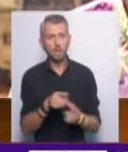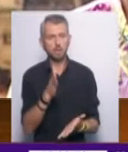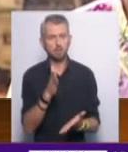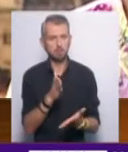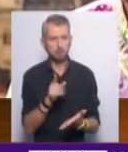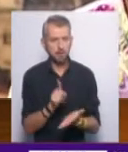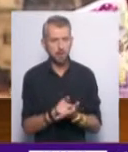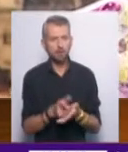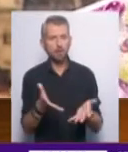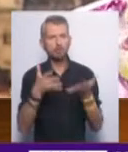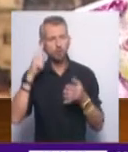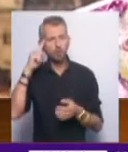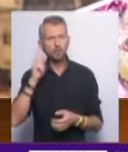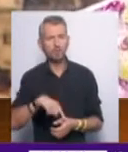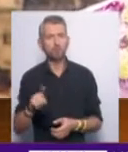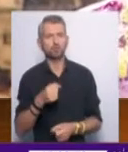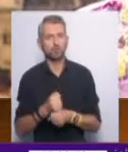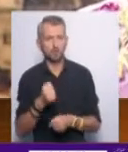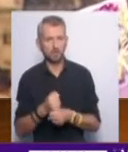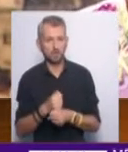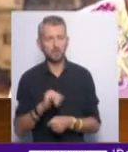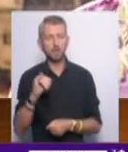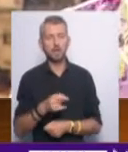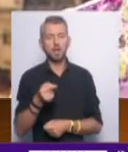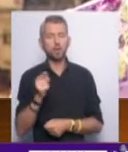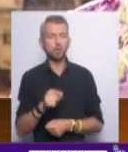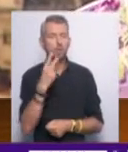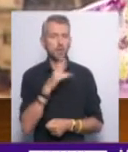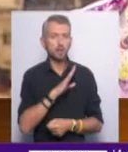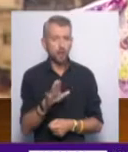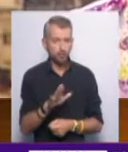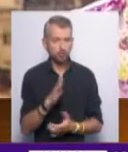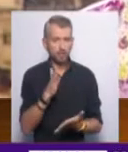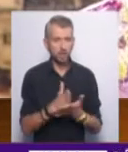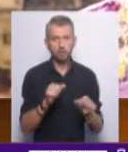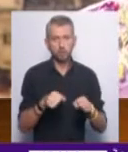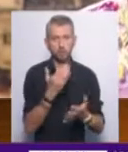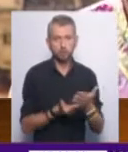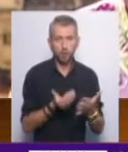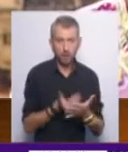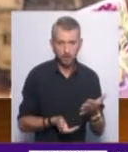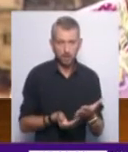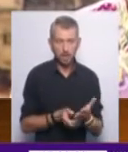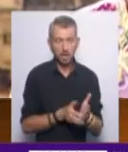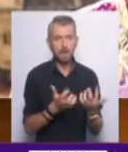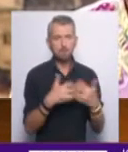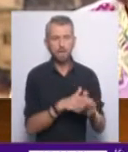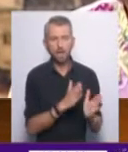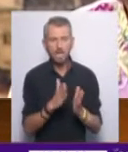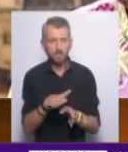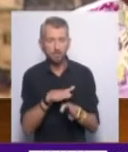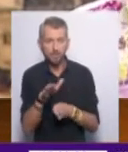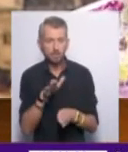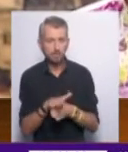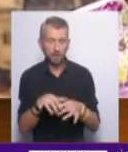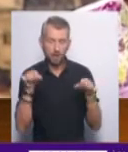чітко знати, що робити. І тут не завжди є можливості порадити механізмів реалізації, скільки